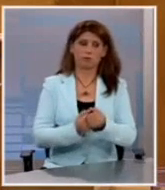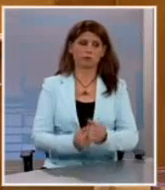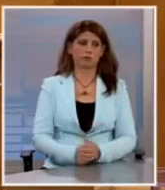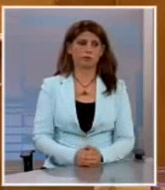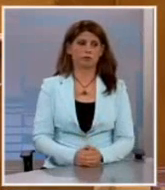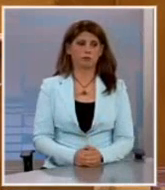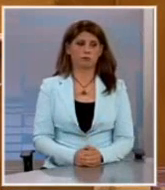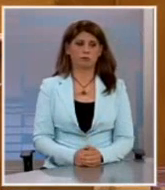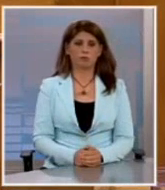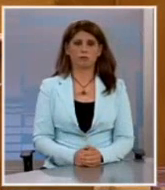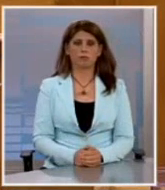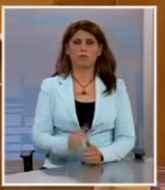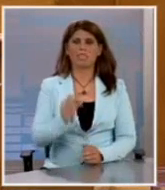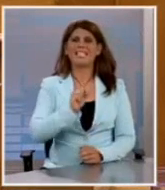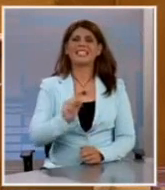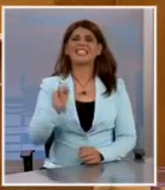Είναι το site